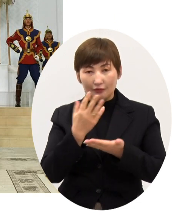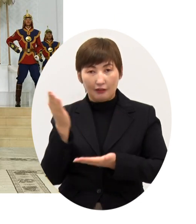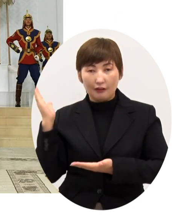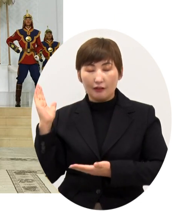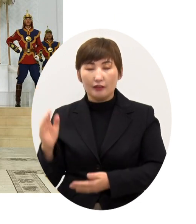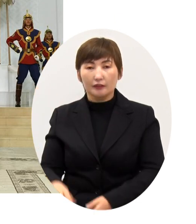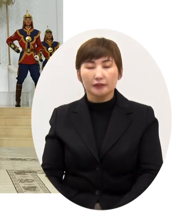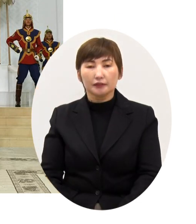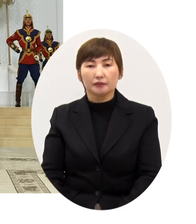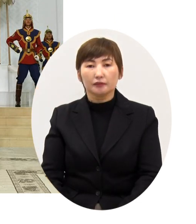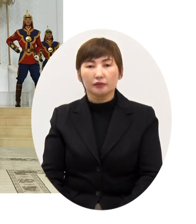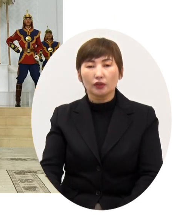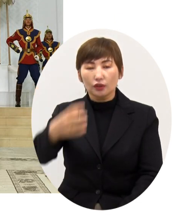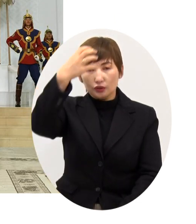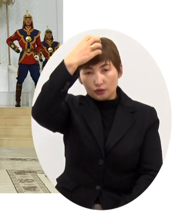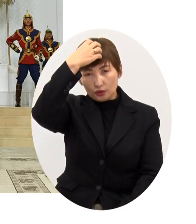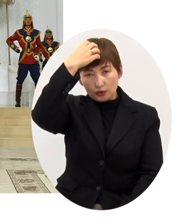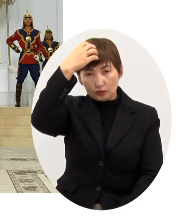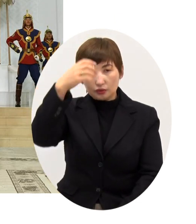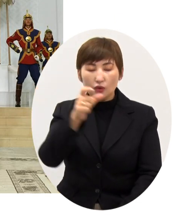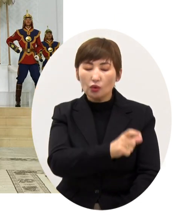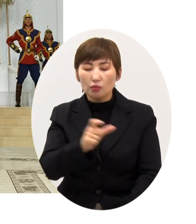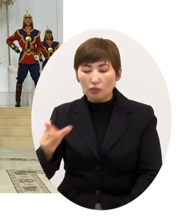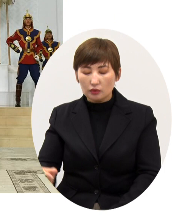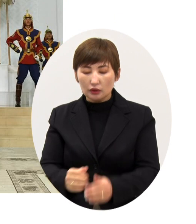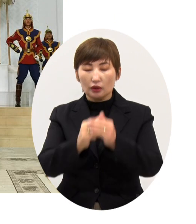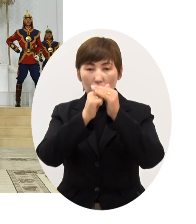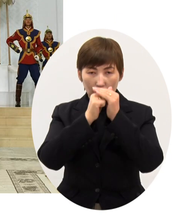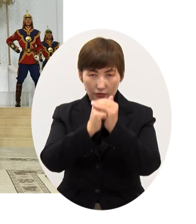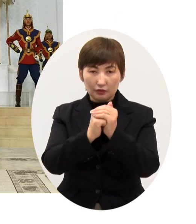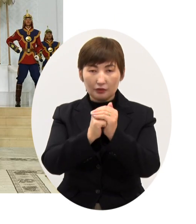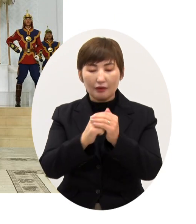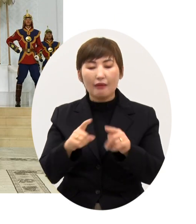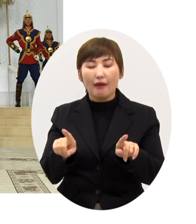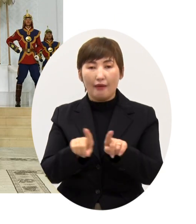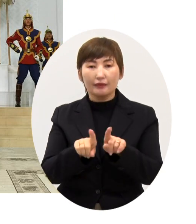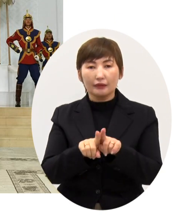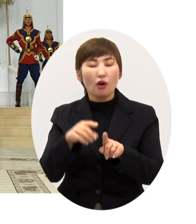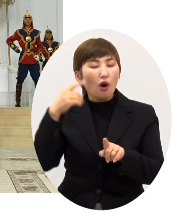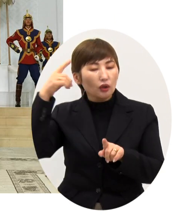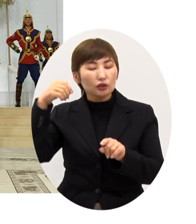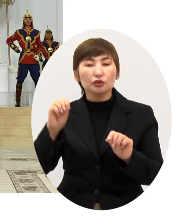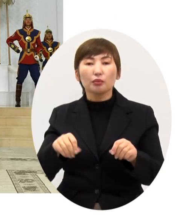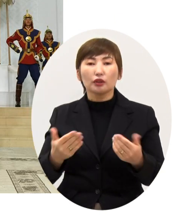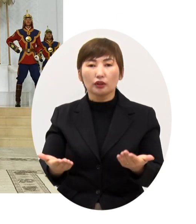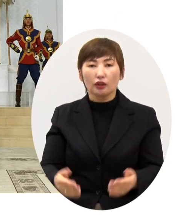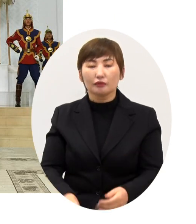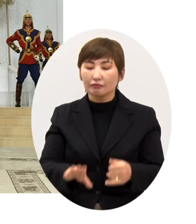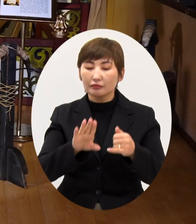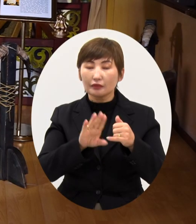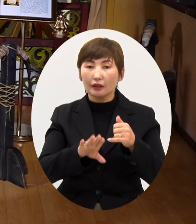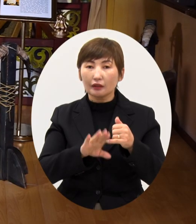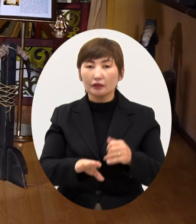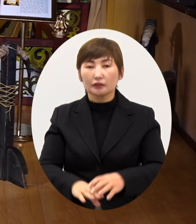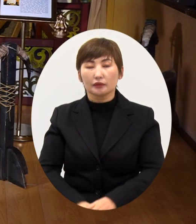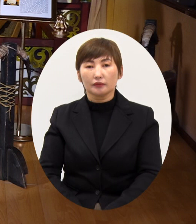багш нь харуулж байна. За энэ бол төр нь иргэнийг хүндэтгэж байгаагийн бас нэг хэлбэр гэж ойлгож болно. За